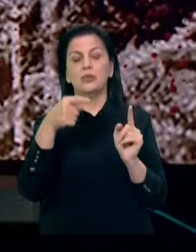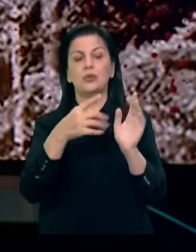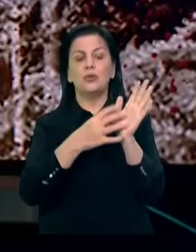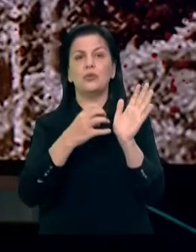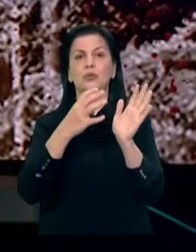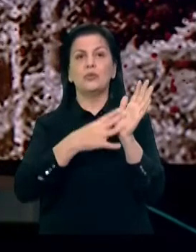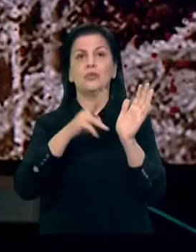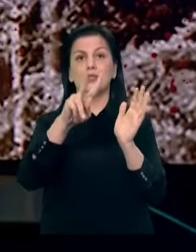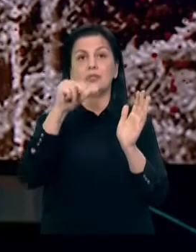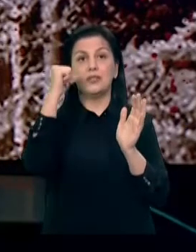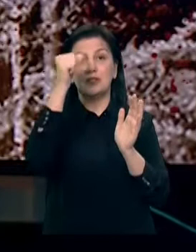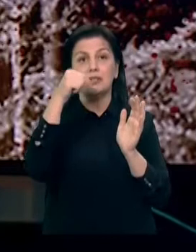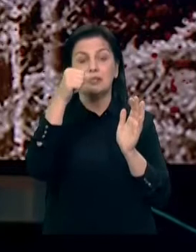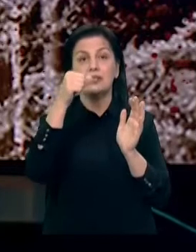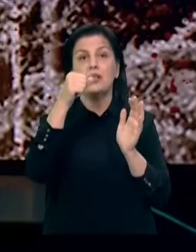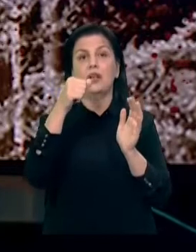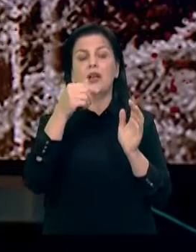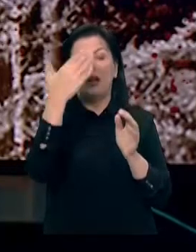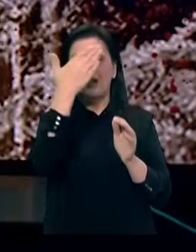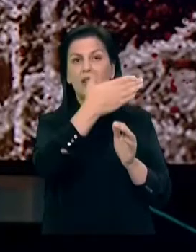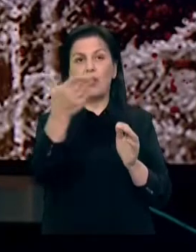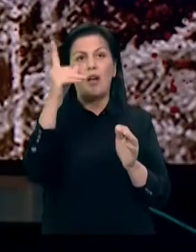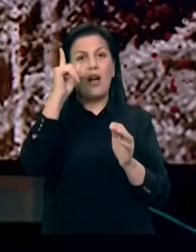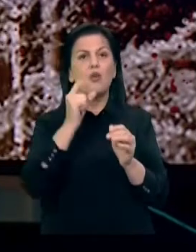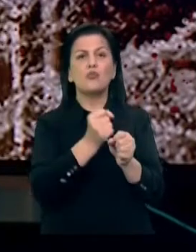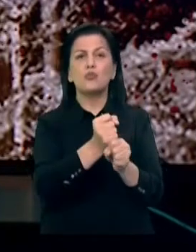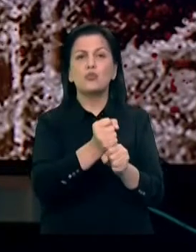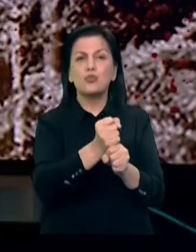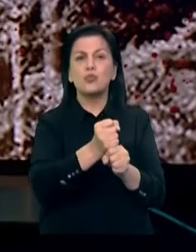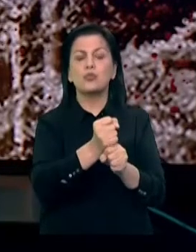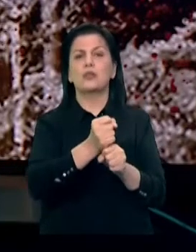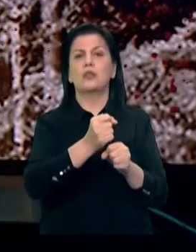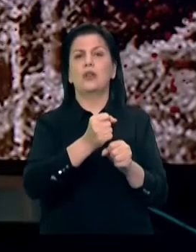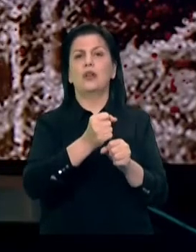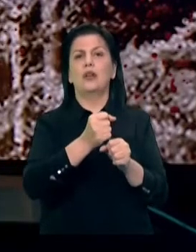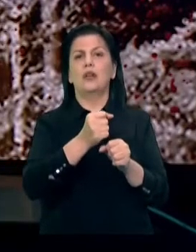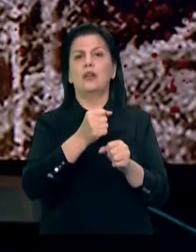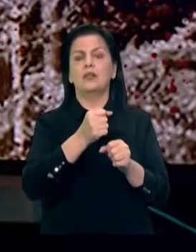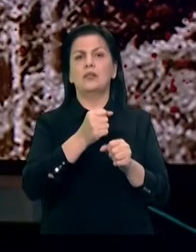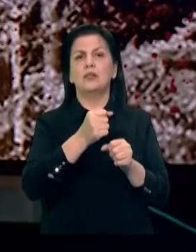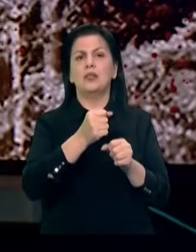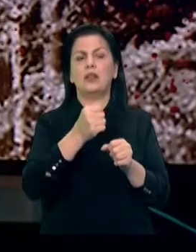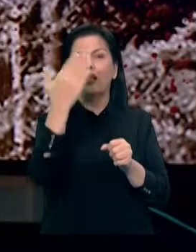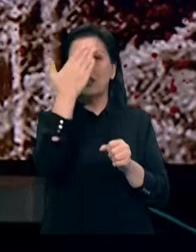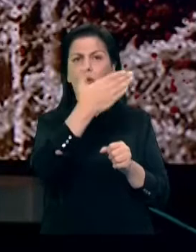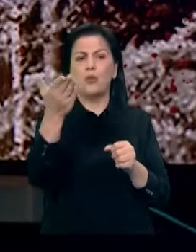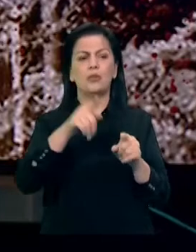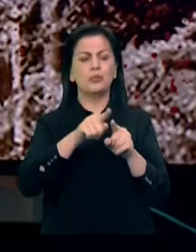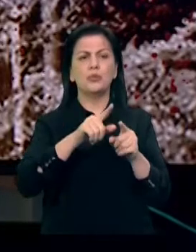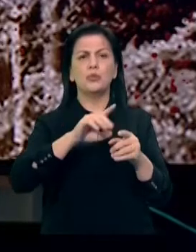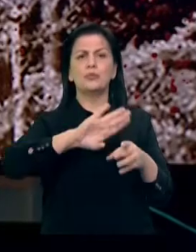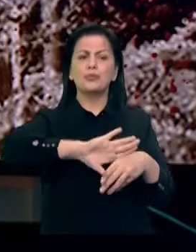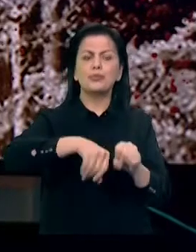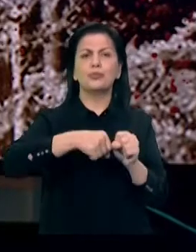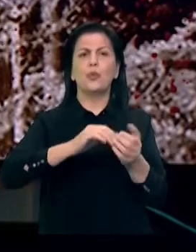işgəncə 200 ilə yaxın müddətdə ermənilərin azərbaycanlılara qarşı həyata keçirdiyi etnik təmizlənmə və soyqırım